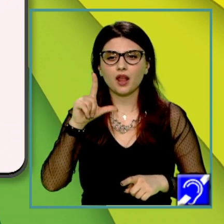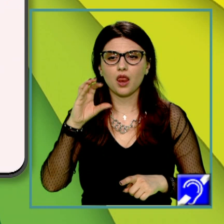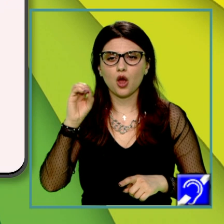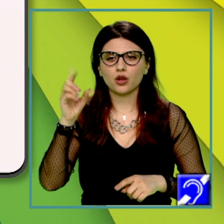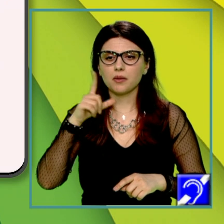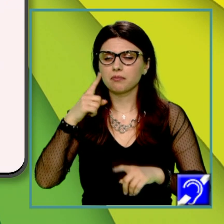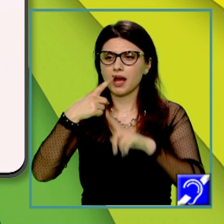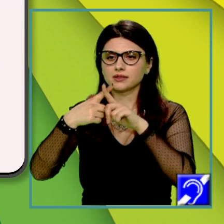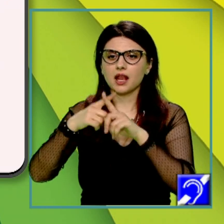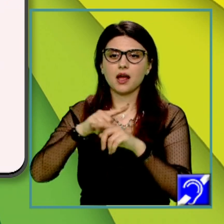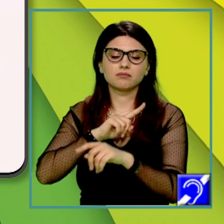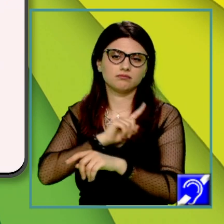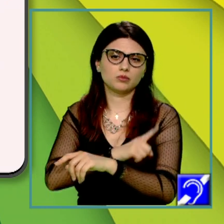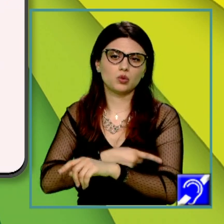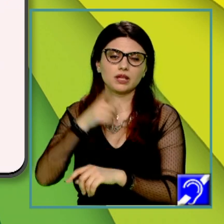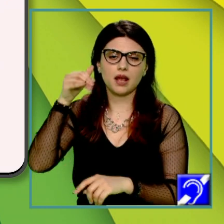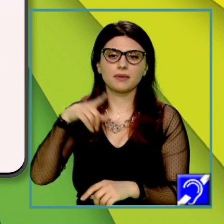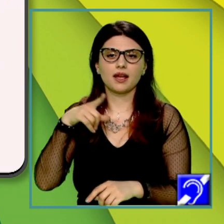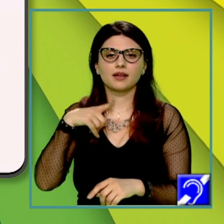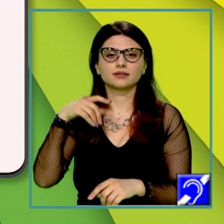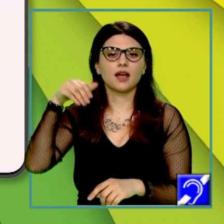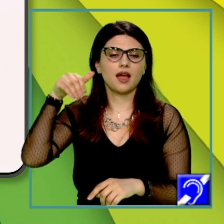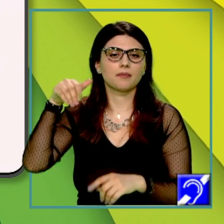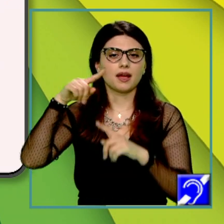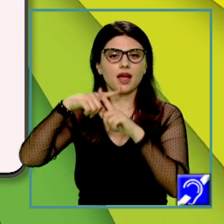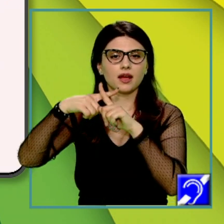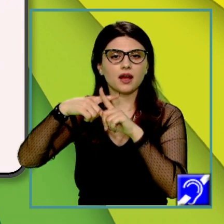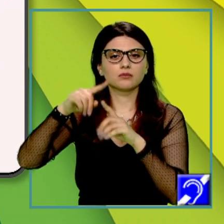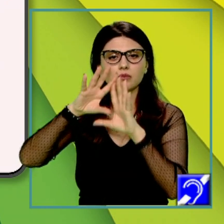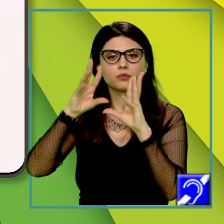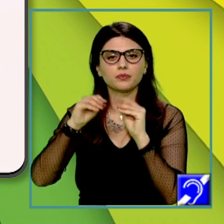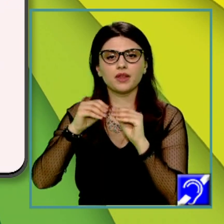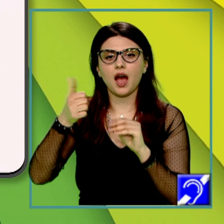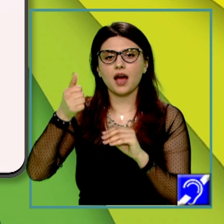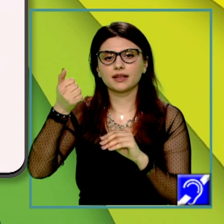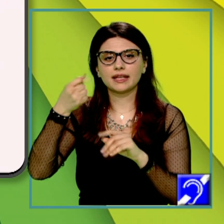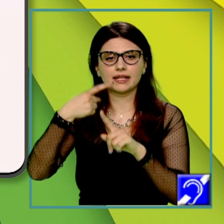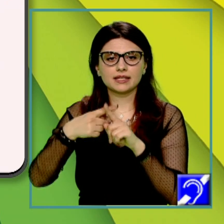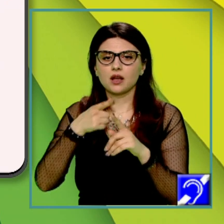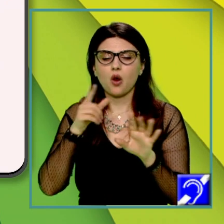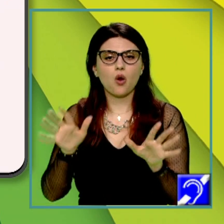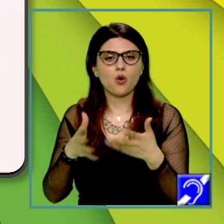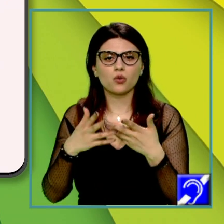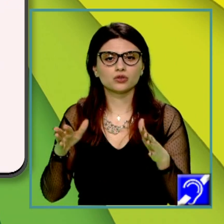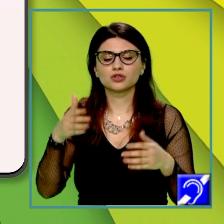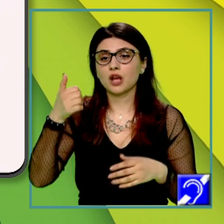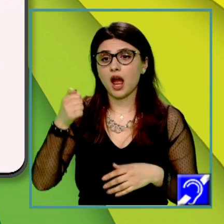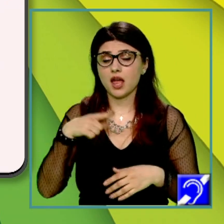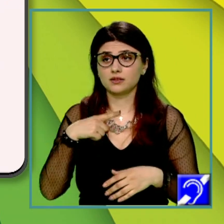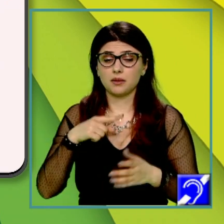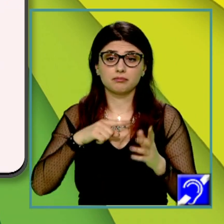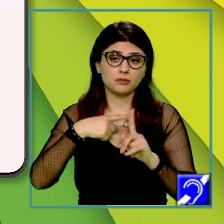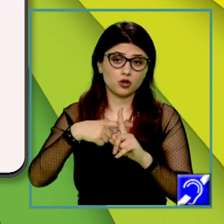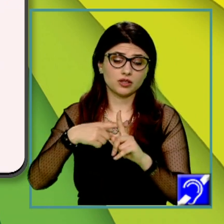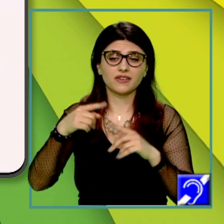x la puterea n este egal cu el înmulțit cu logaritm în bază Adi mix pentru orice a strict pozitiv